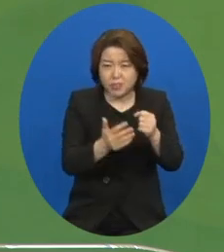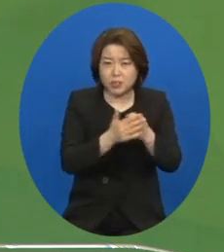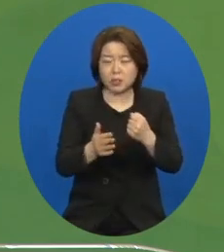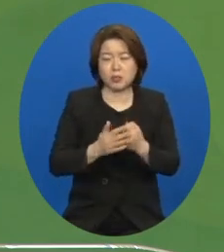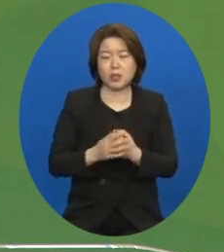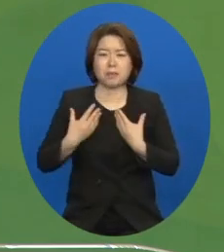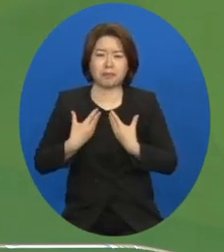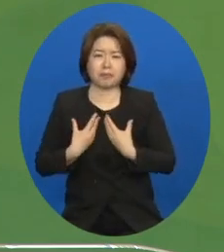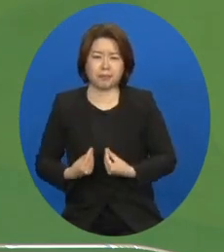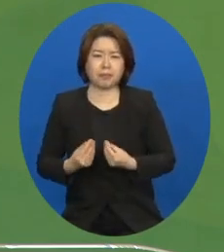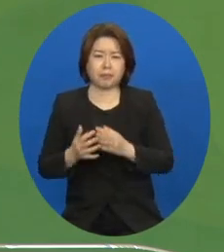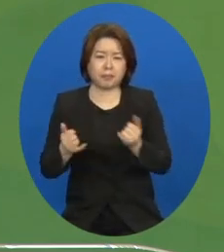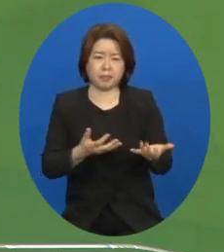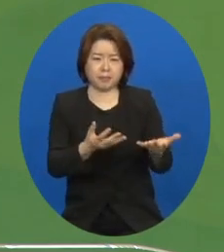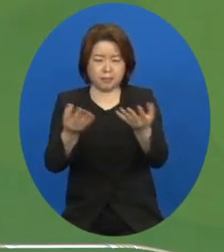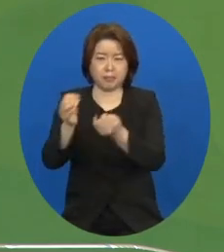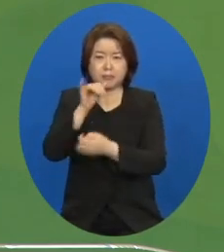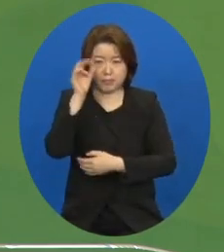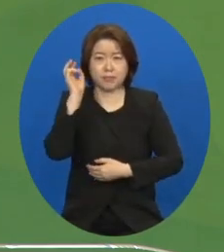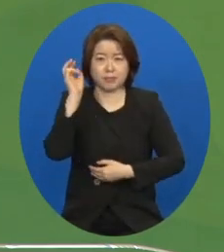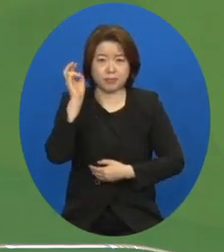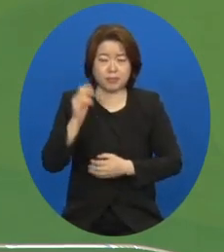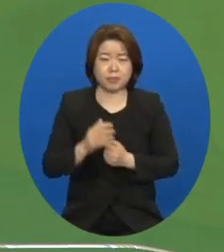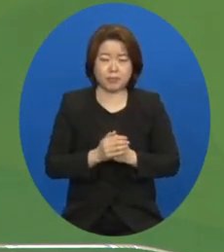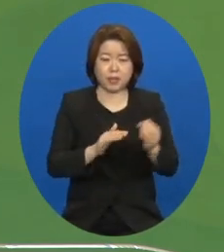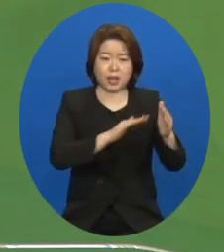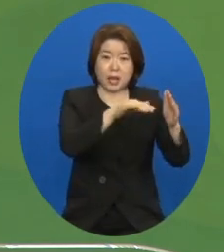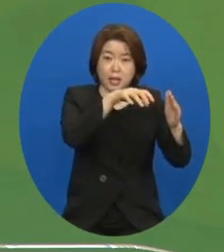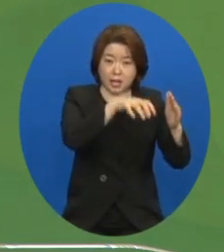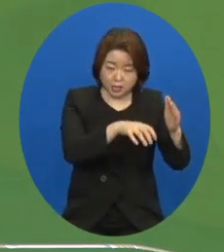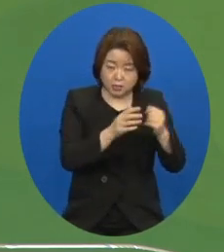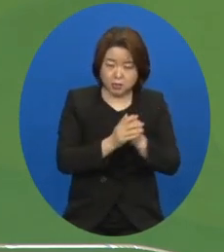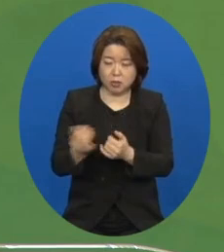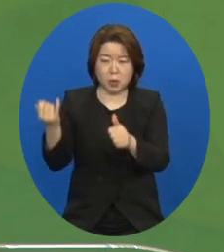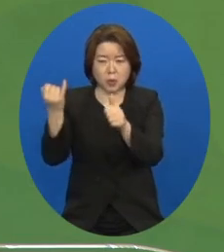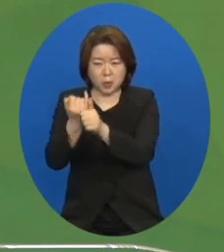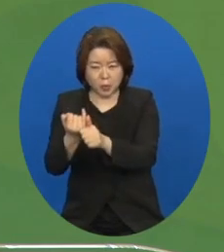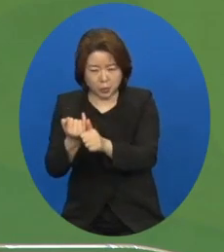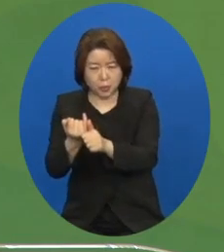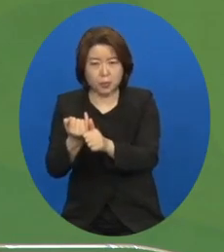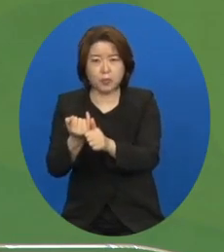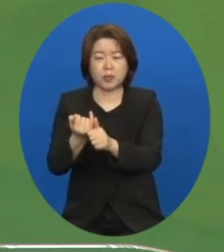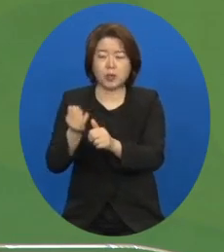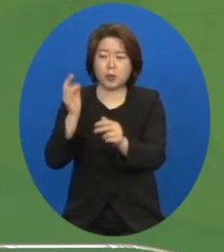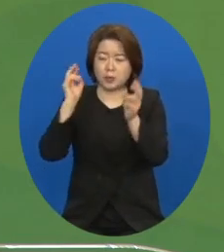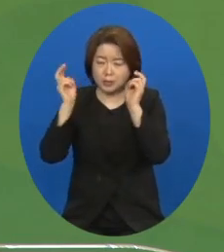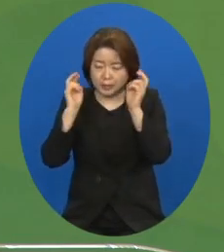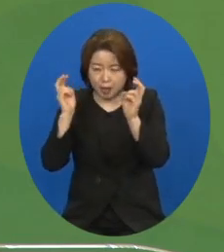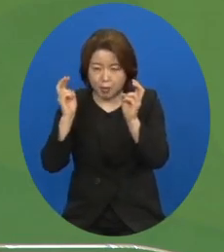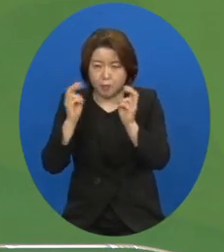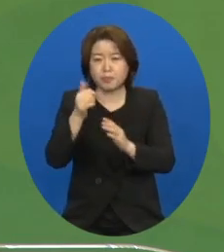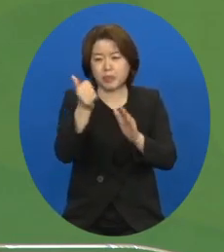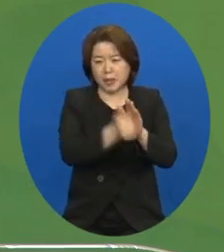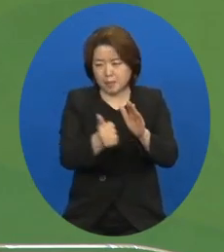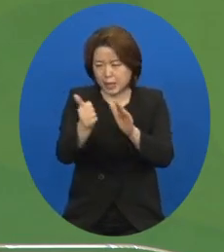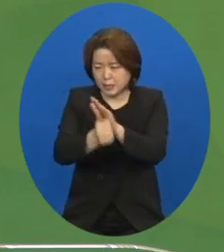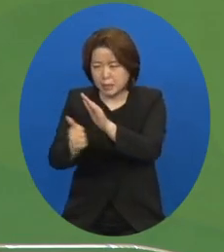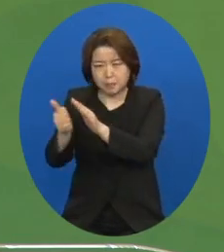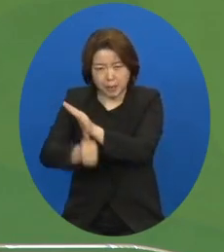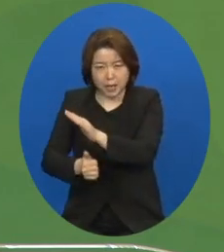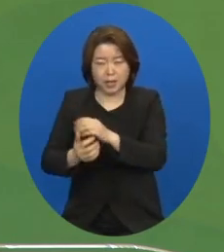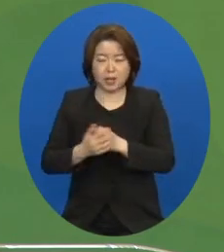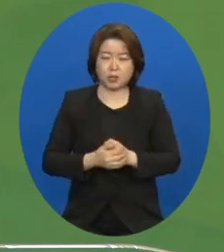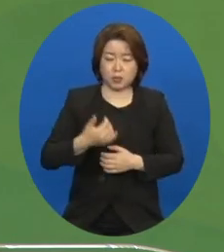낙심하는 분들 있을 거예요. 가정에 실패하고, 결혼에 실패하고, 사업에 실패하고, 자녀